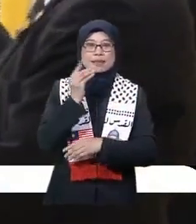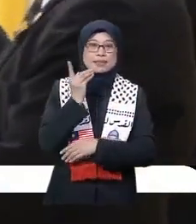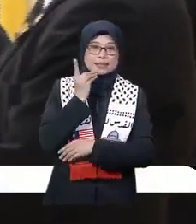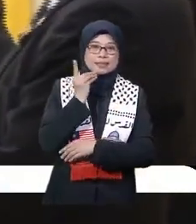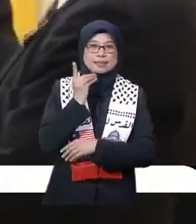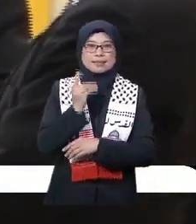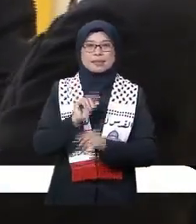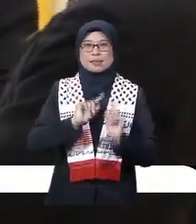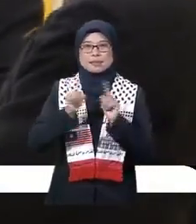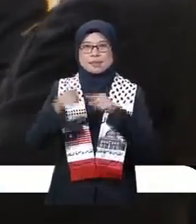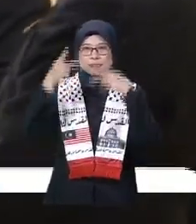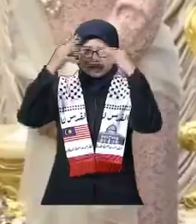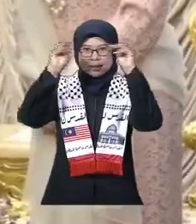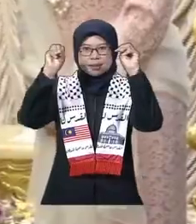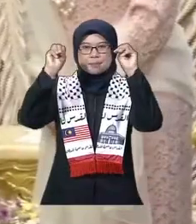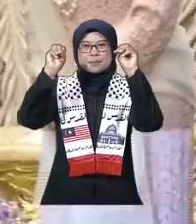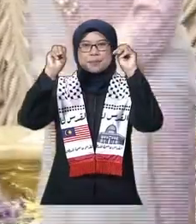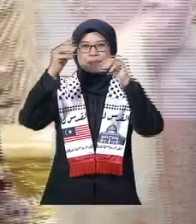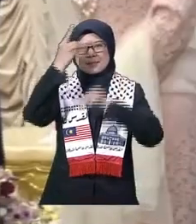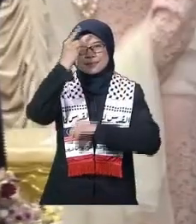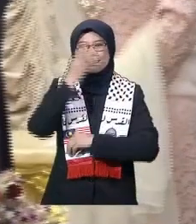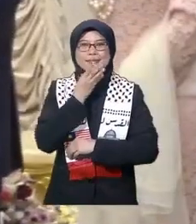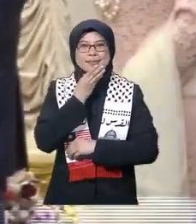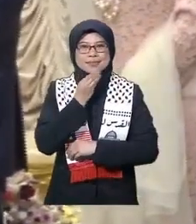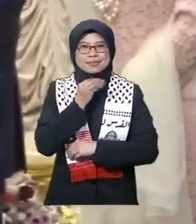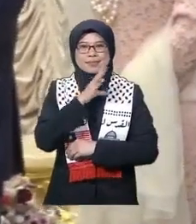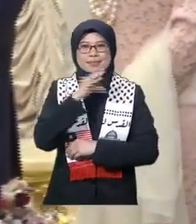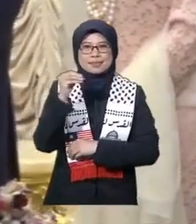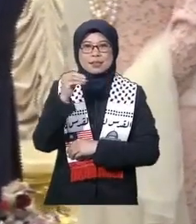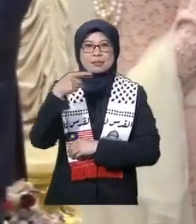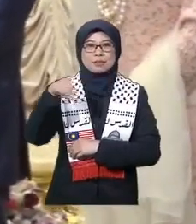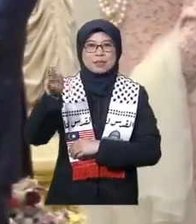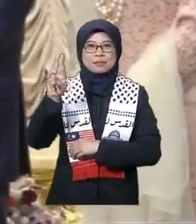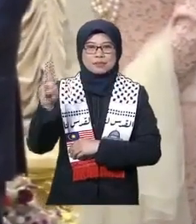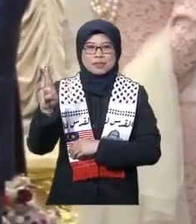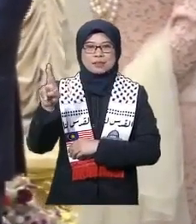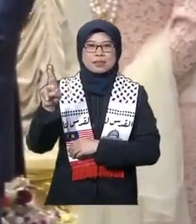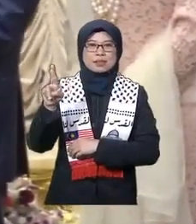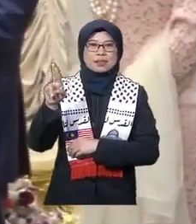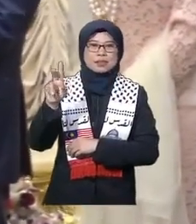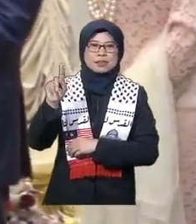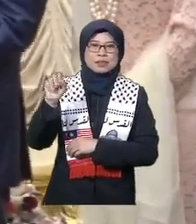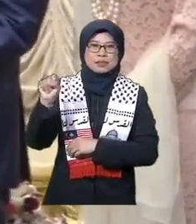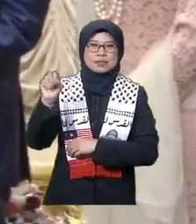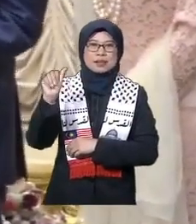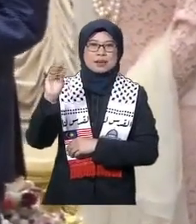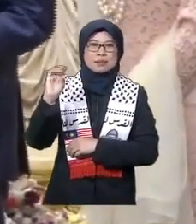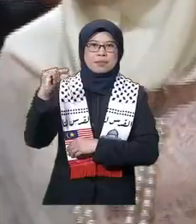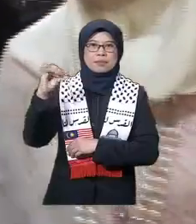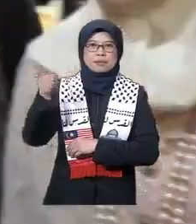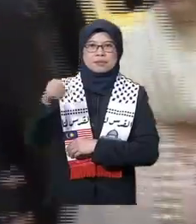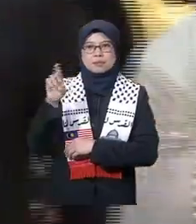akan dihadiri Perdana Menteri Dato' Sri Anwar Ibrahim dan Premier Sarawak Tan Sri Abang Johari Abang Openg.